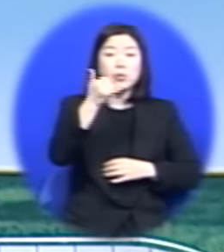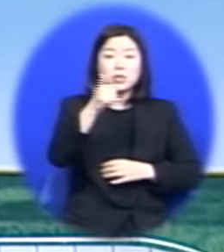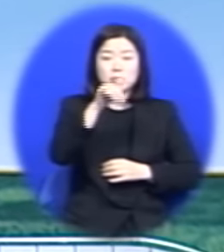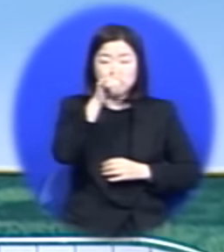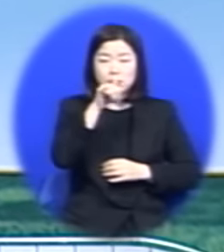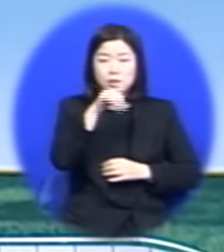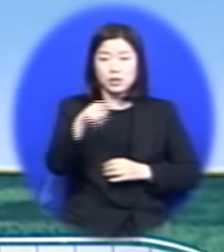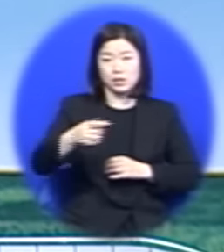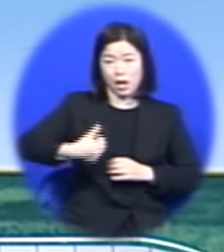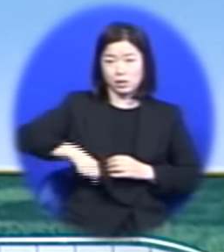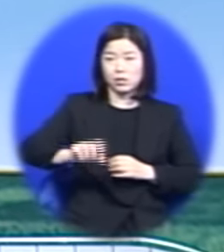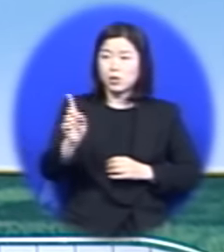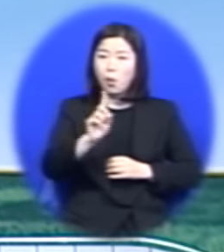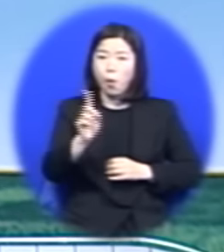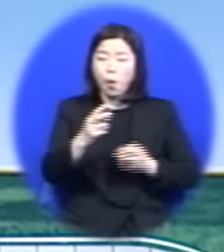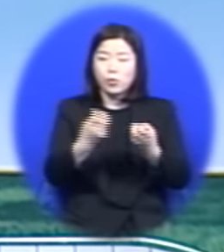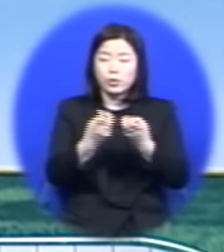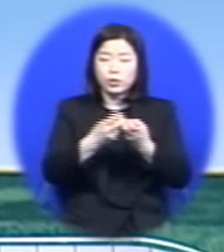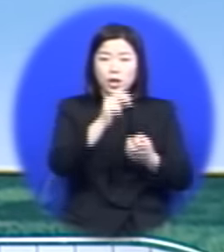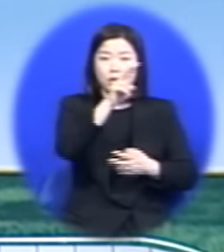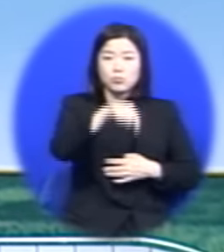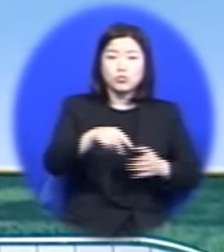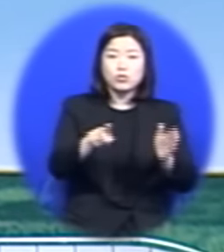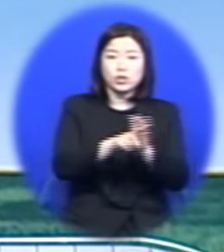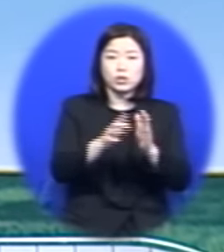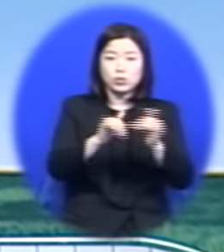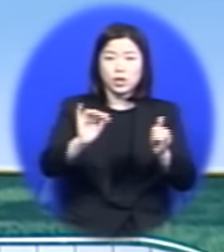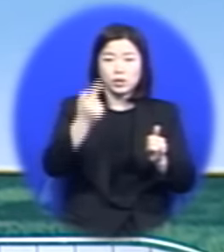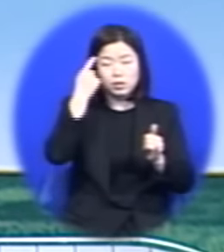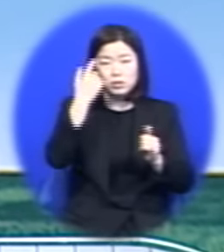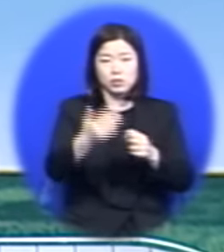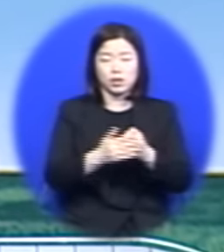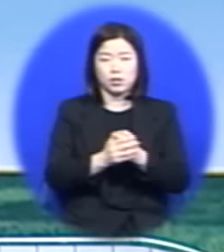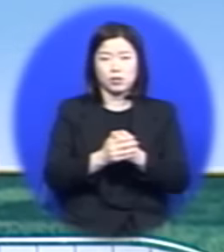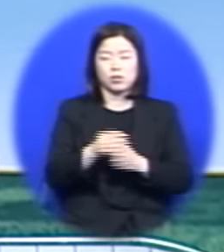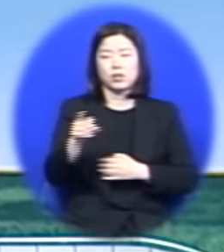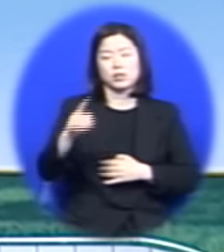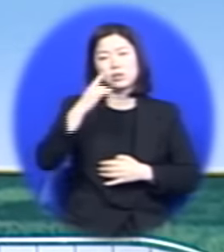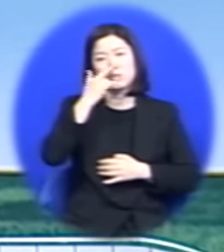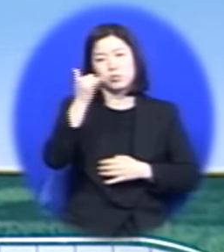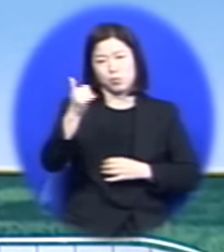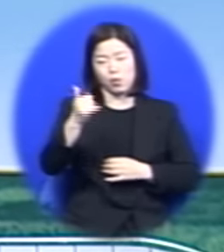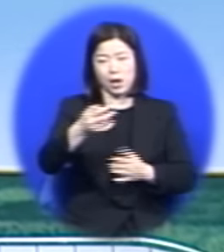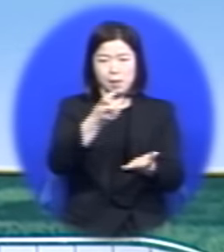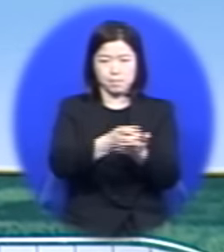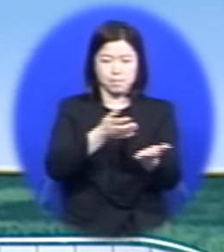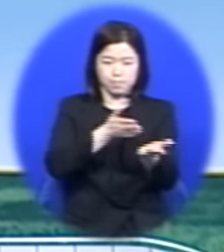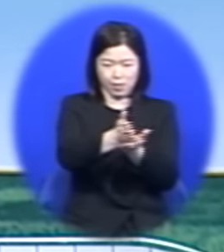무신론자가 됐지요? 그 부모가 율법주의 신앙생활을 했기